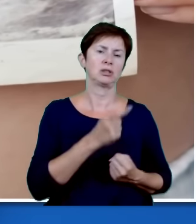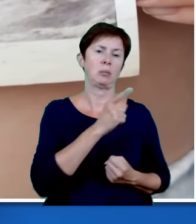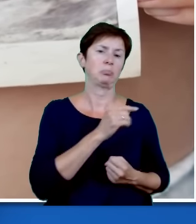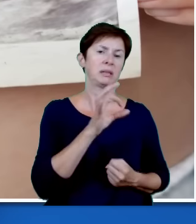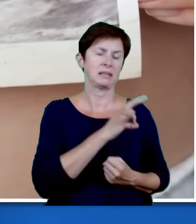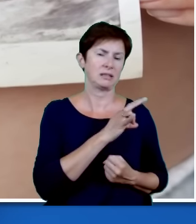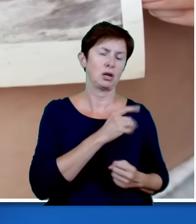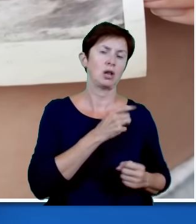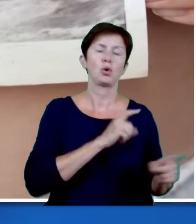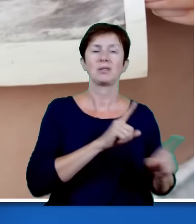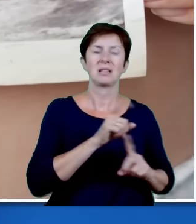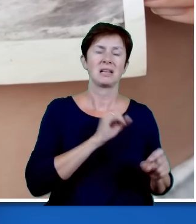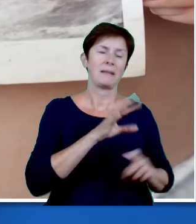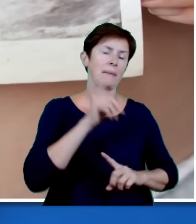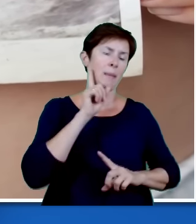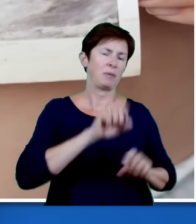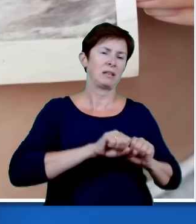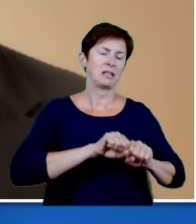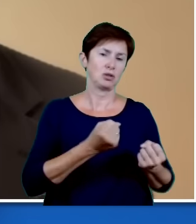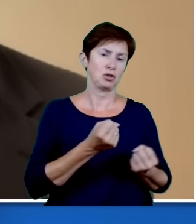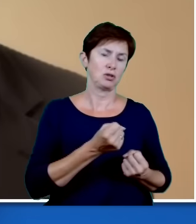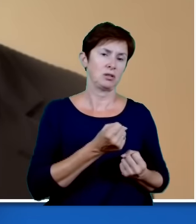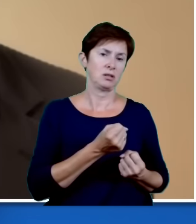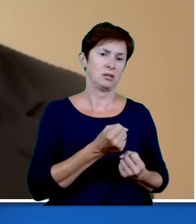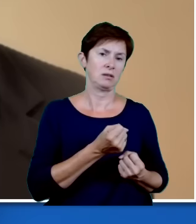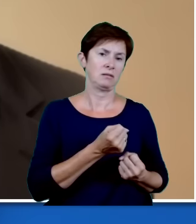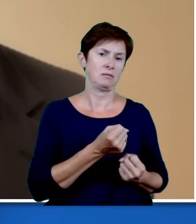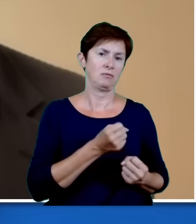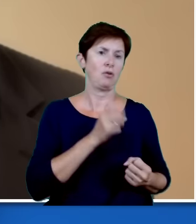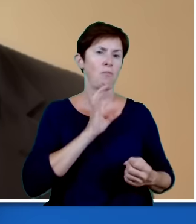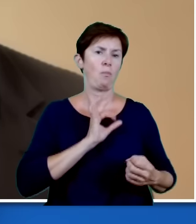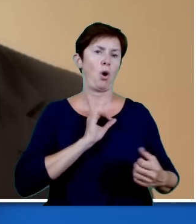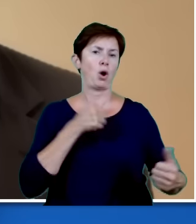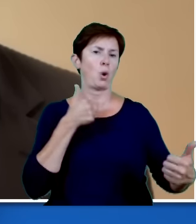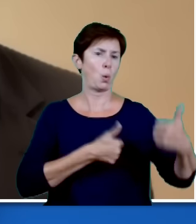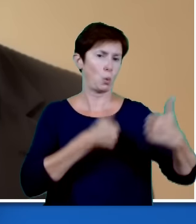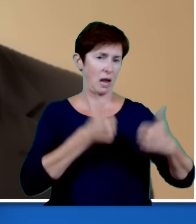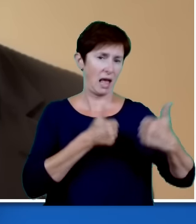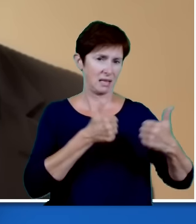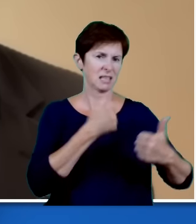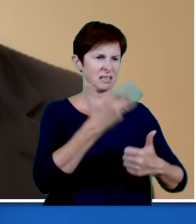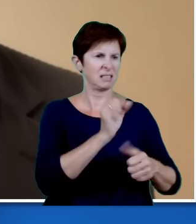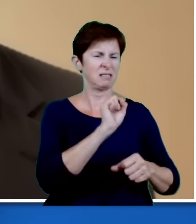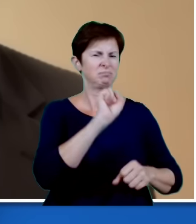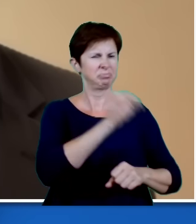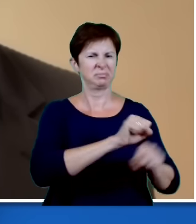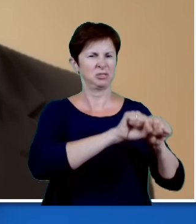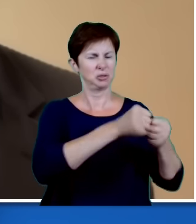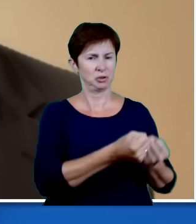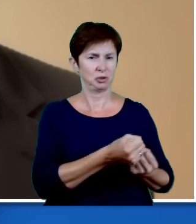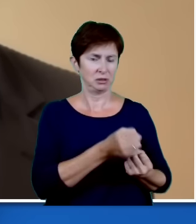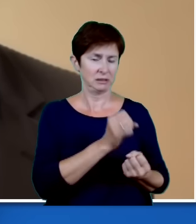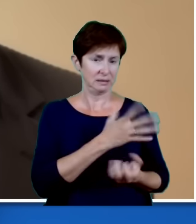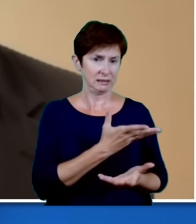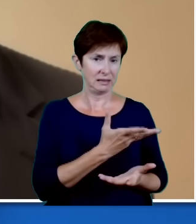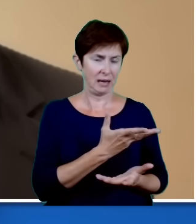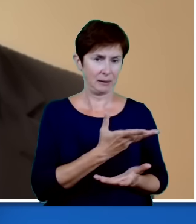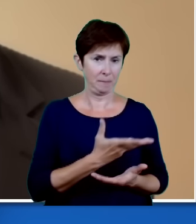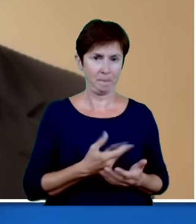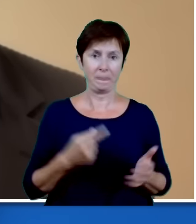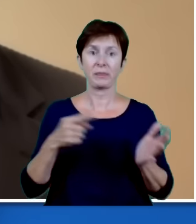czyli tak naprawde zniszczenie po prostu swojej politycznej konkurencji bo to do tego się sprowadza to nie chodzi o to że chodzi o tą